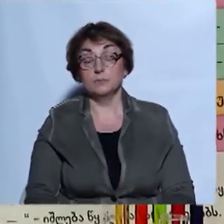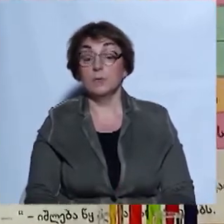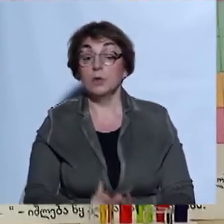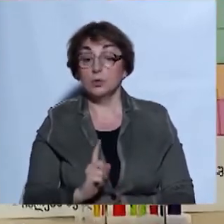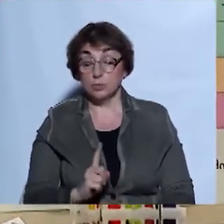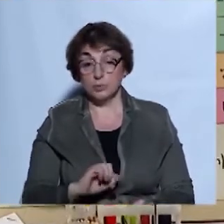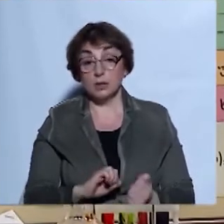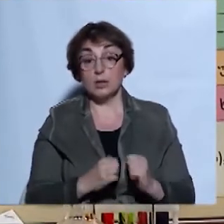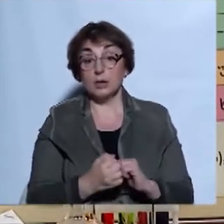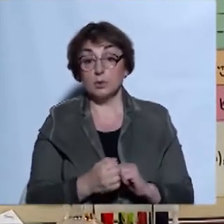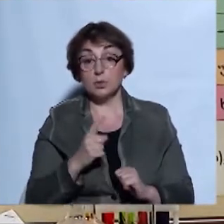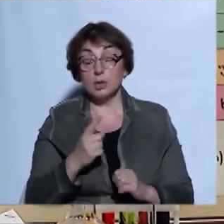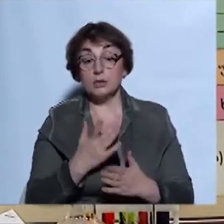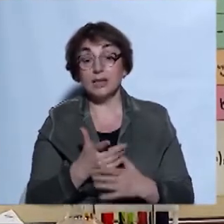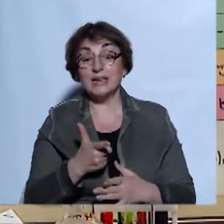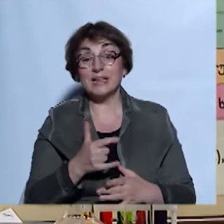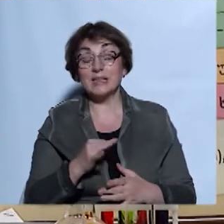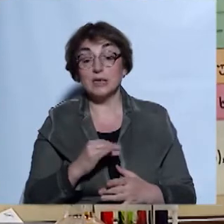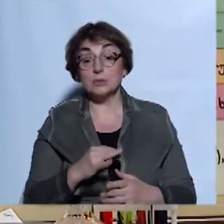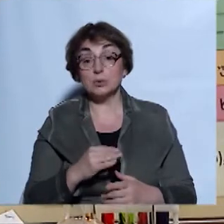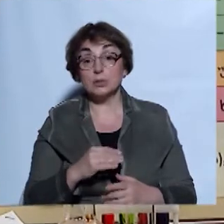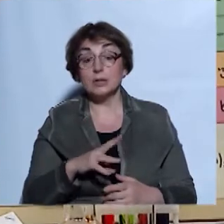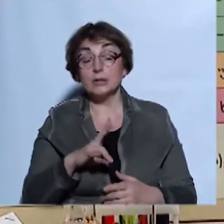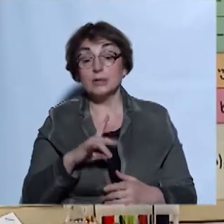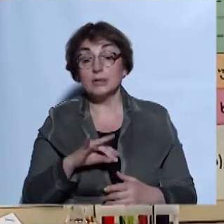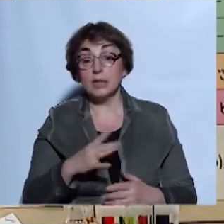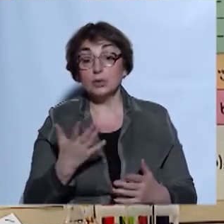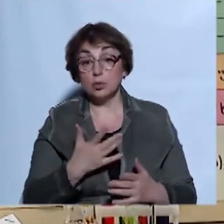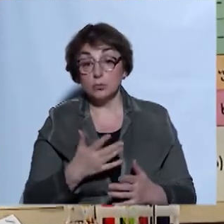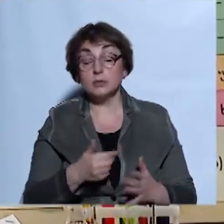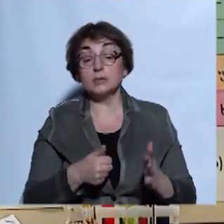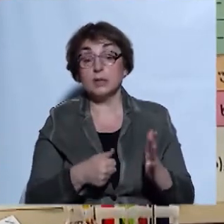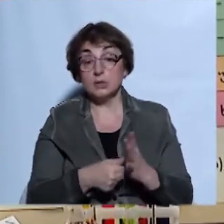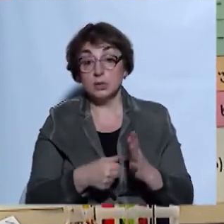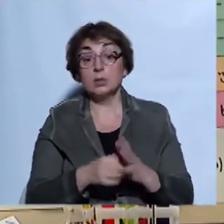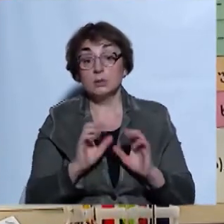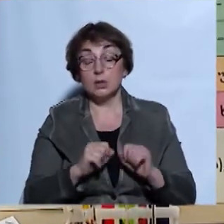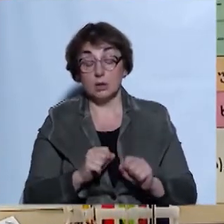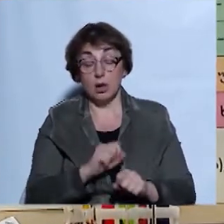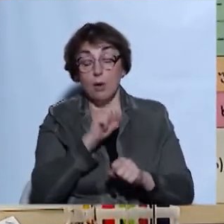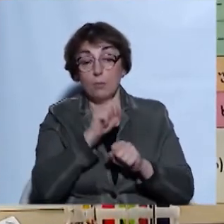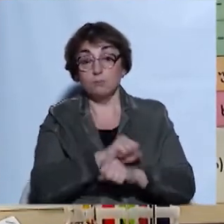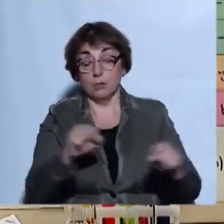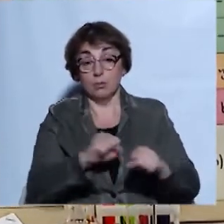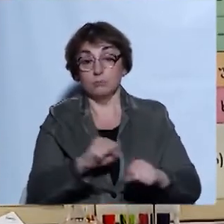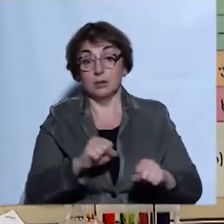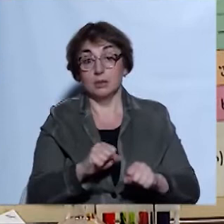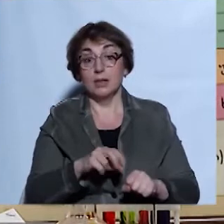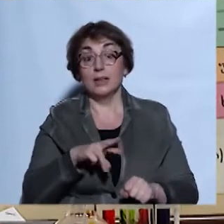Dinamitchi glicerulis trinitrati shemtsveloba aris dakhlobit 15%, kholo danarcheni ki sva asapetkebeli